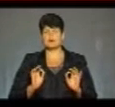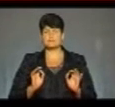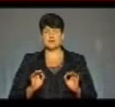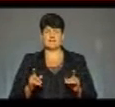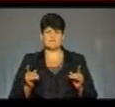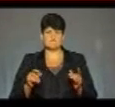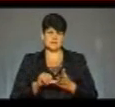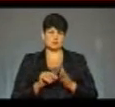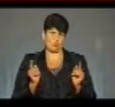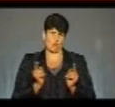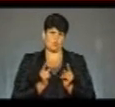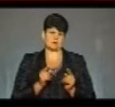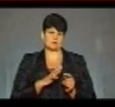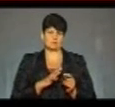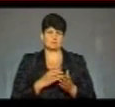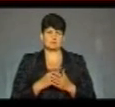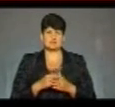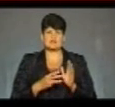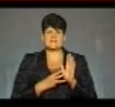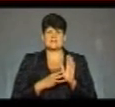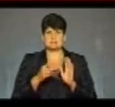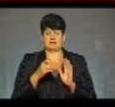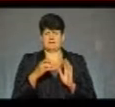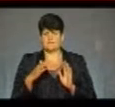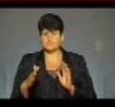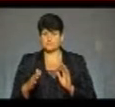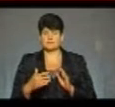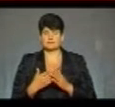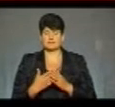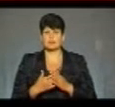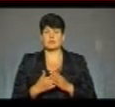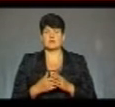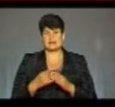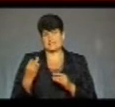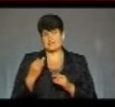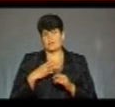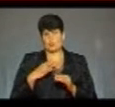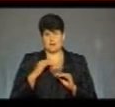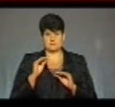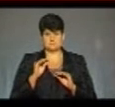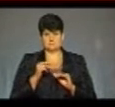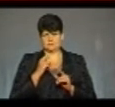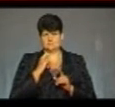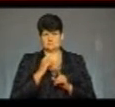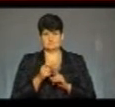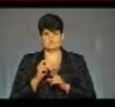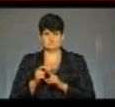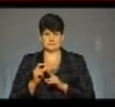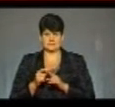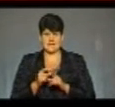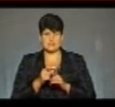був короткий, лише, якщо не помиляюся, близько 8 хвилин, але досить такі, також цікаві були розставлені акценти. Перш за все те,